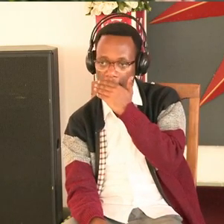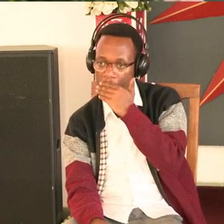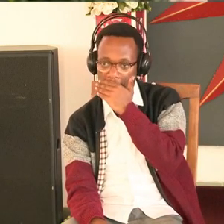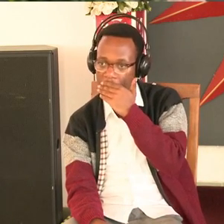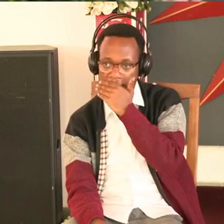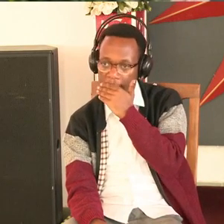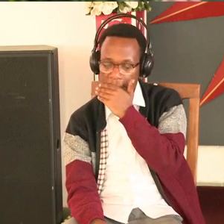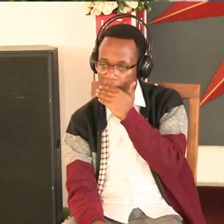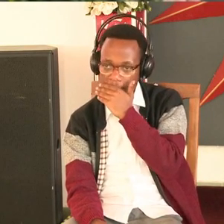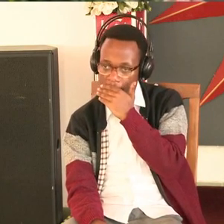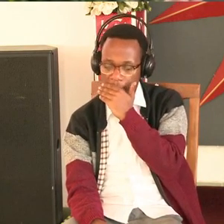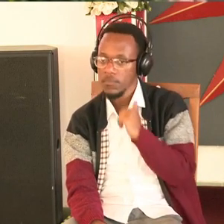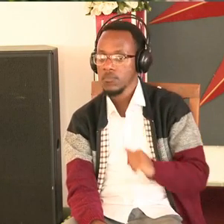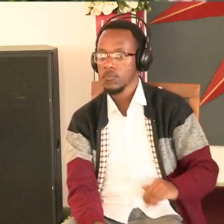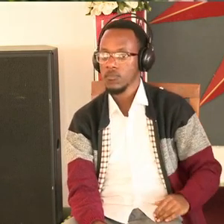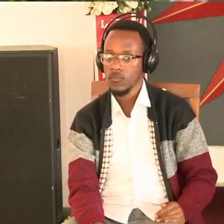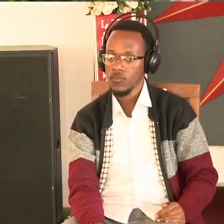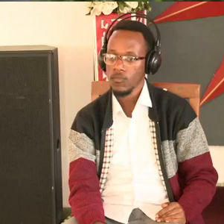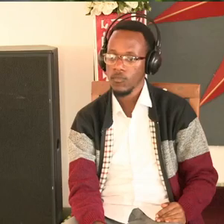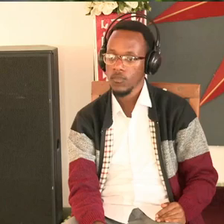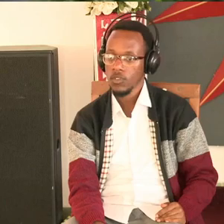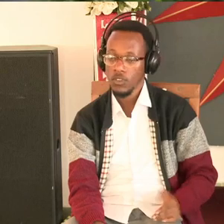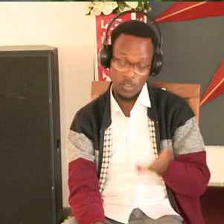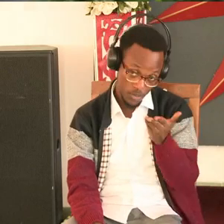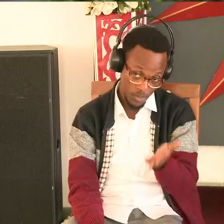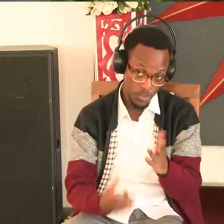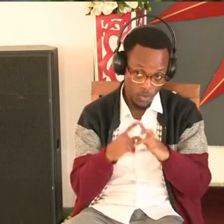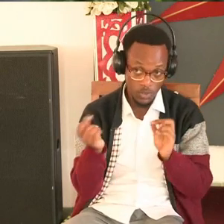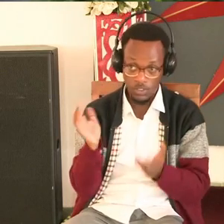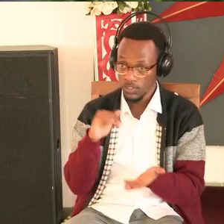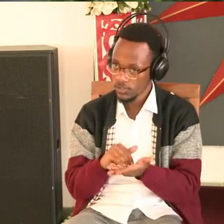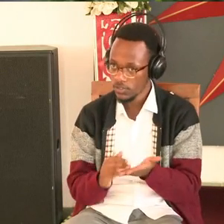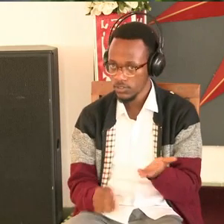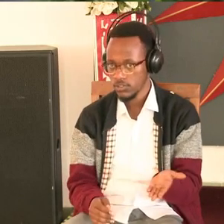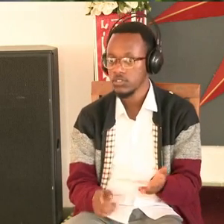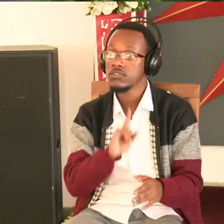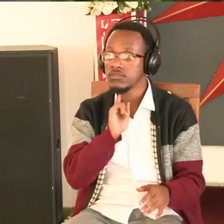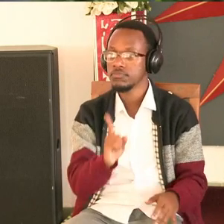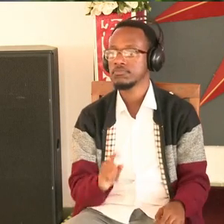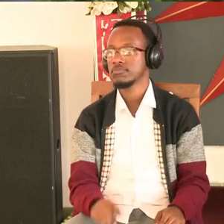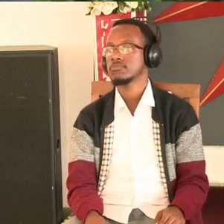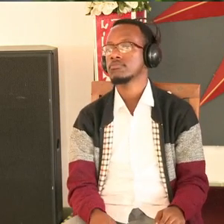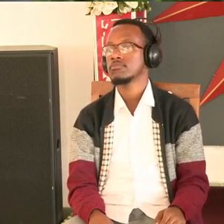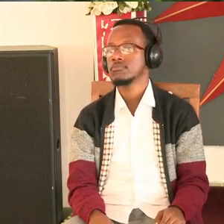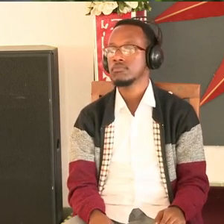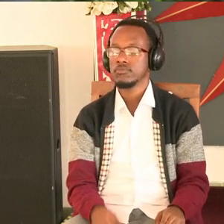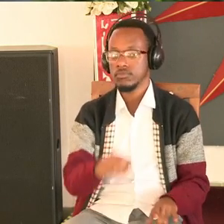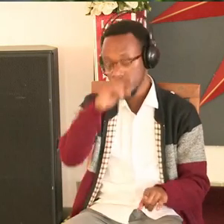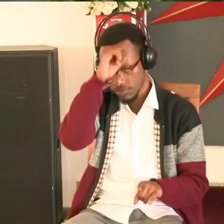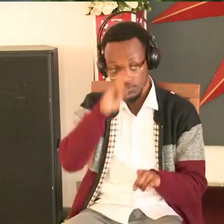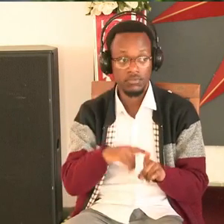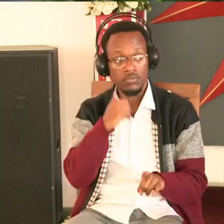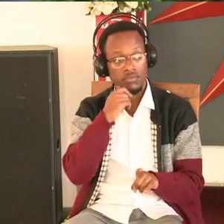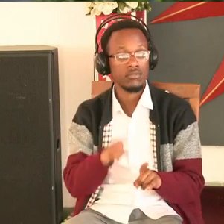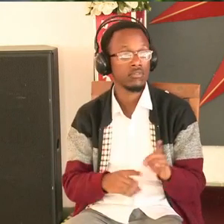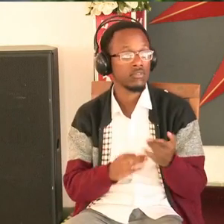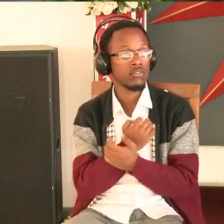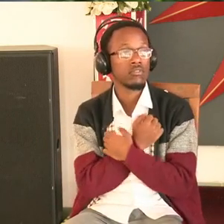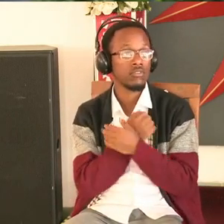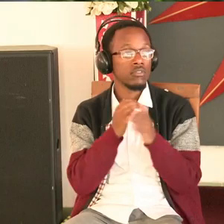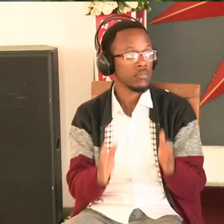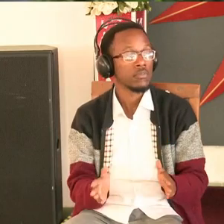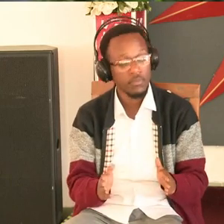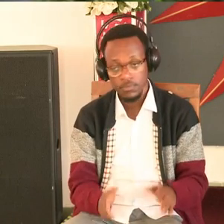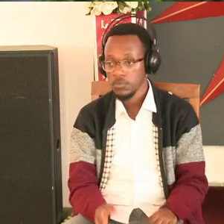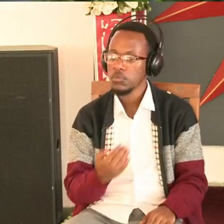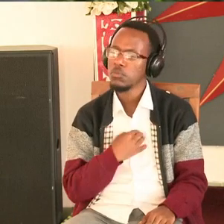nibyo cette parole aussi iri jambo naryo est vrai nous bien data bashimanje bakundwa